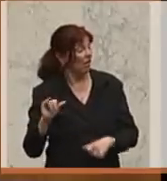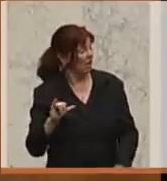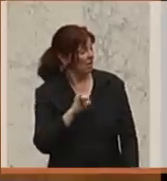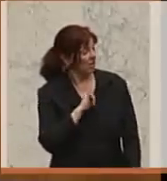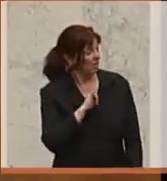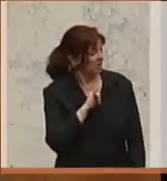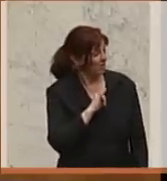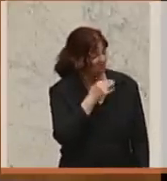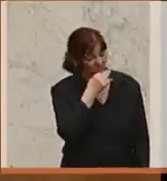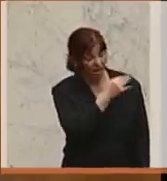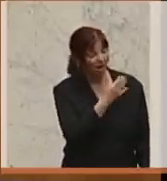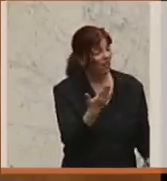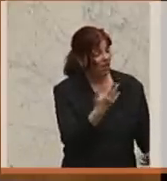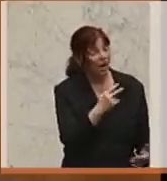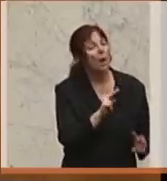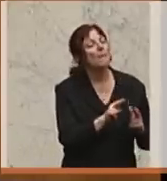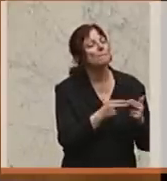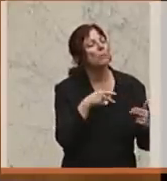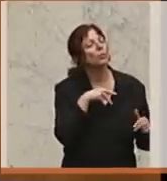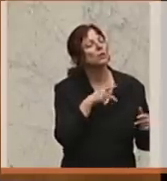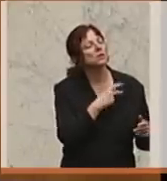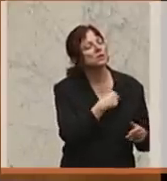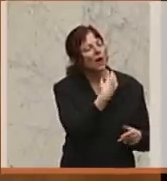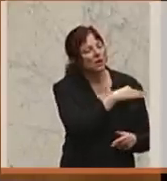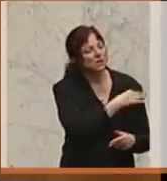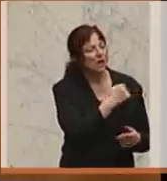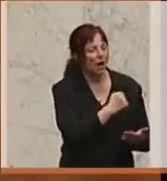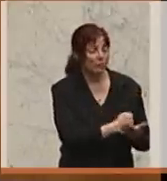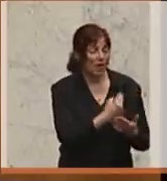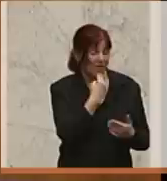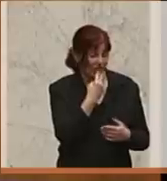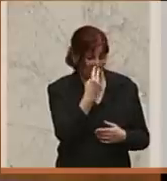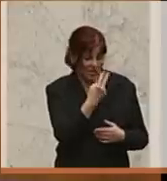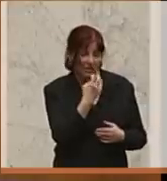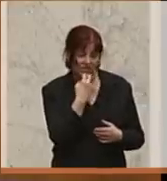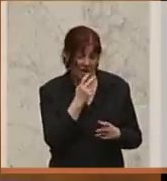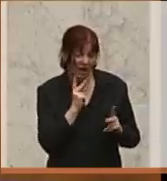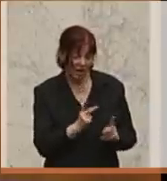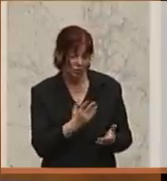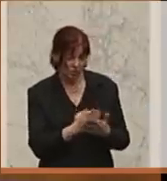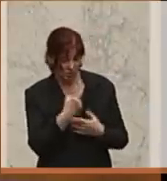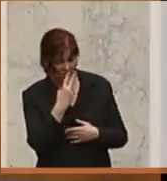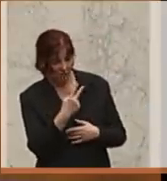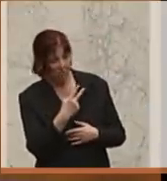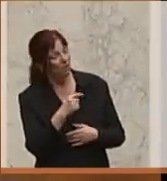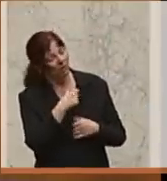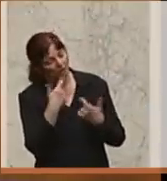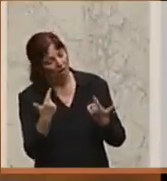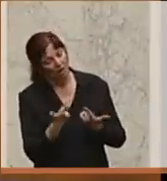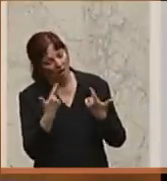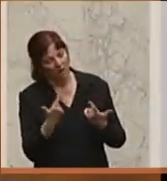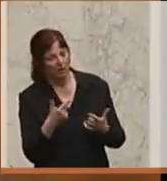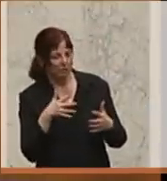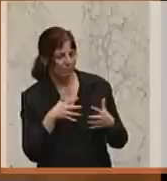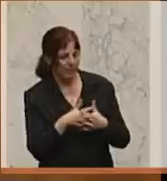aber jeder, der sehen will, sieht und es ist, wie gesagt, leicht durchschaubar. Vorzuwerfen, dass nicht Transparenz gewünscht wird, finde ich